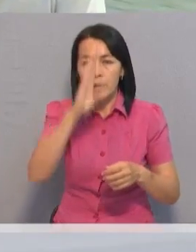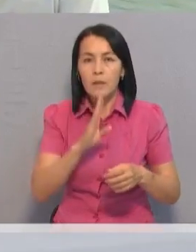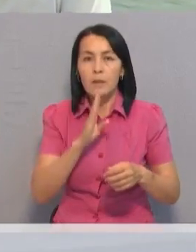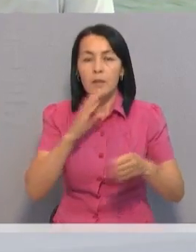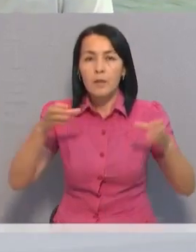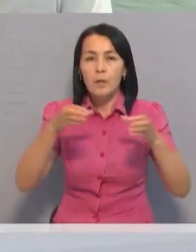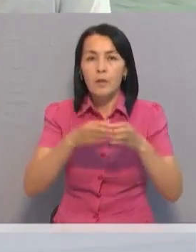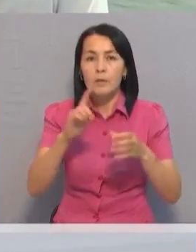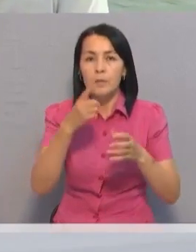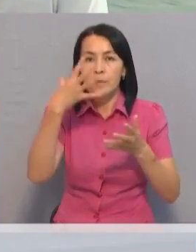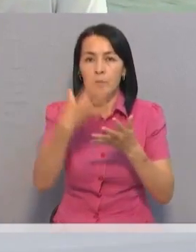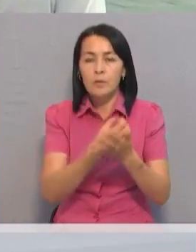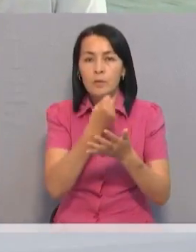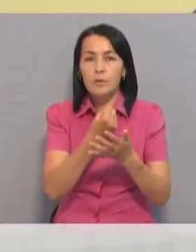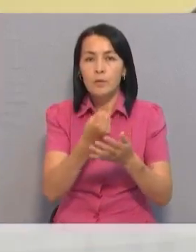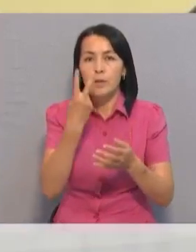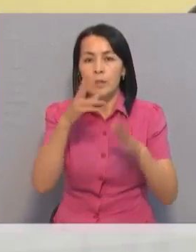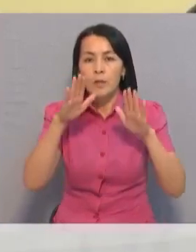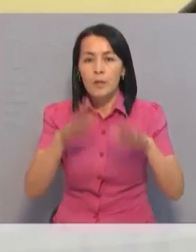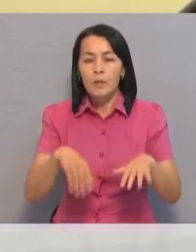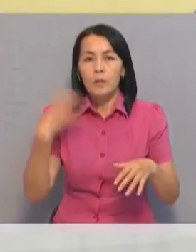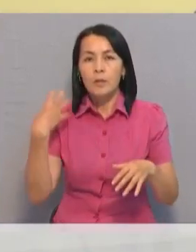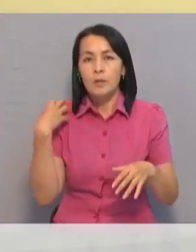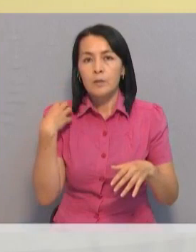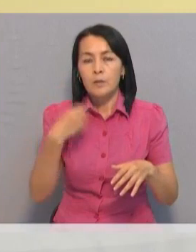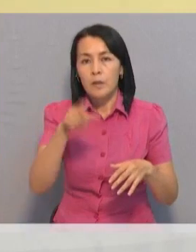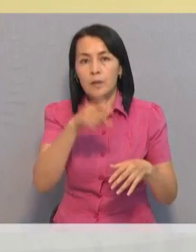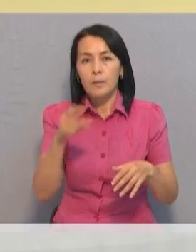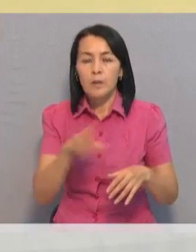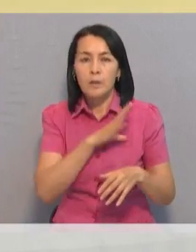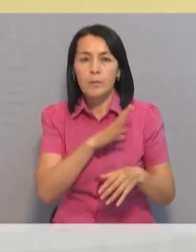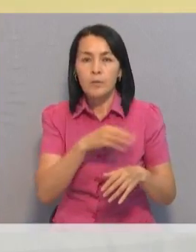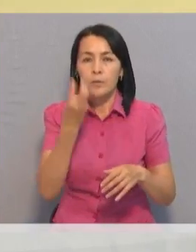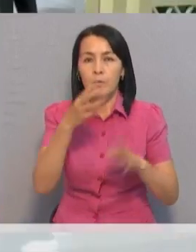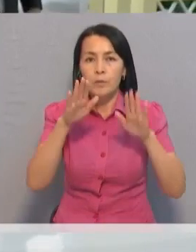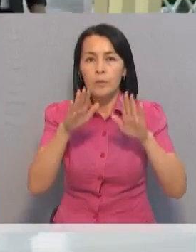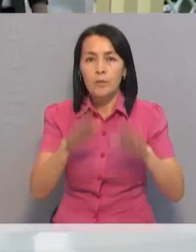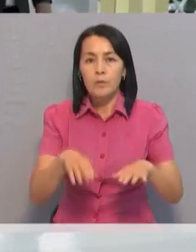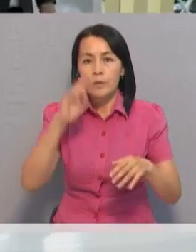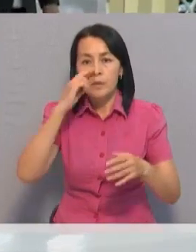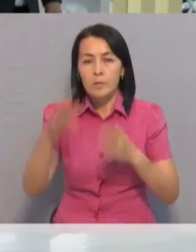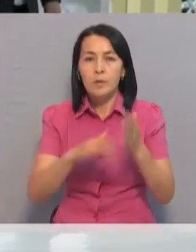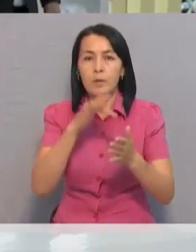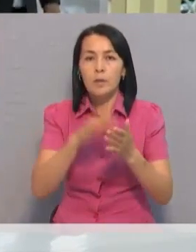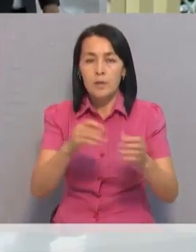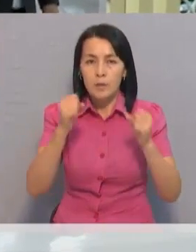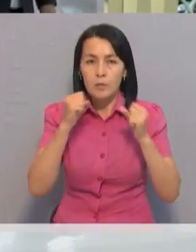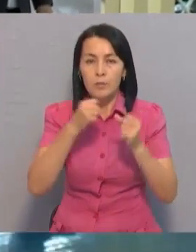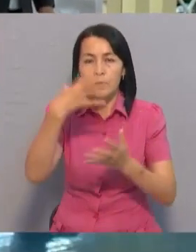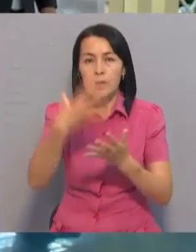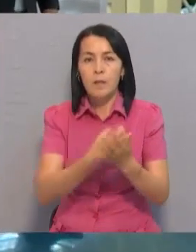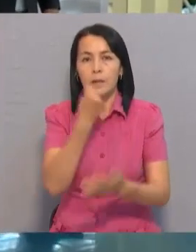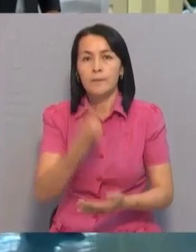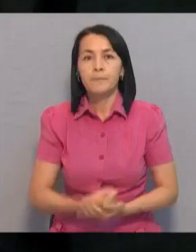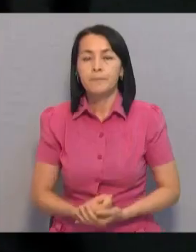әйелдер құрамасы бірінші орынды иеленсе, екінші орын Қызылорда палуандарына бұйырды. Ал үшінші орында Шымкент қаласының спортшылары